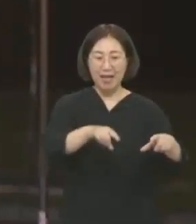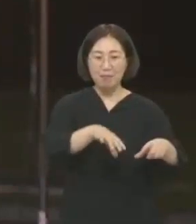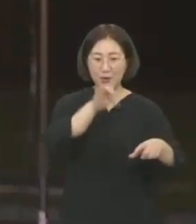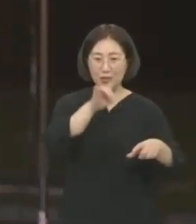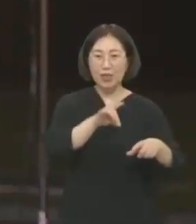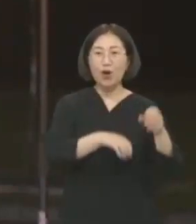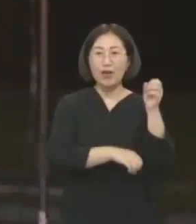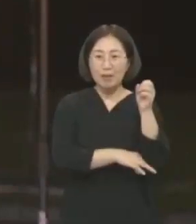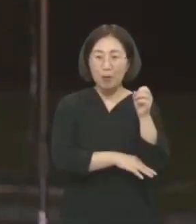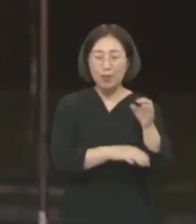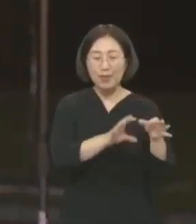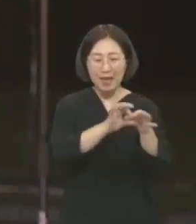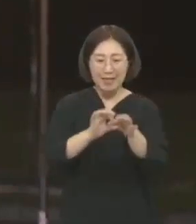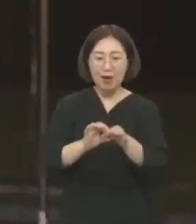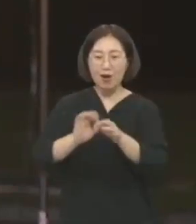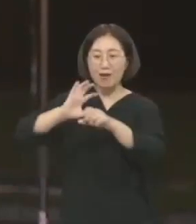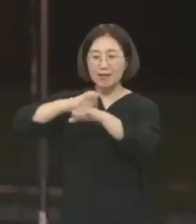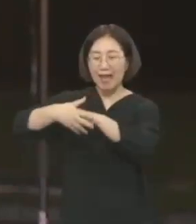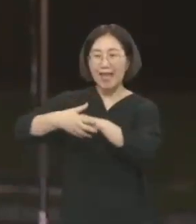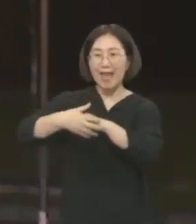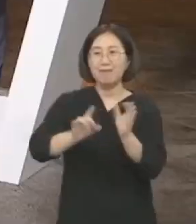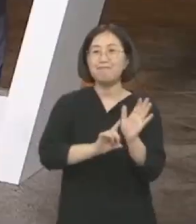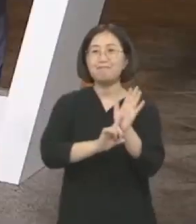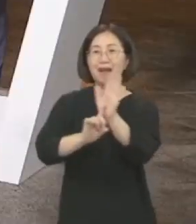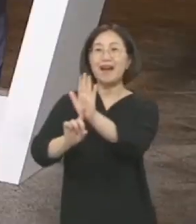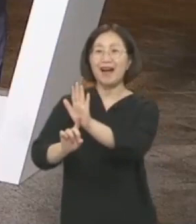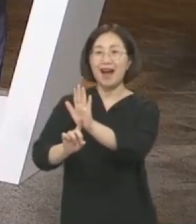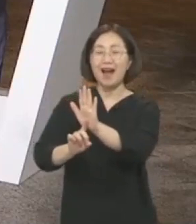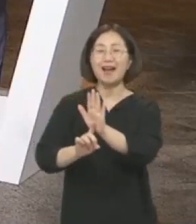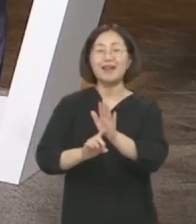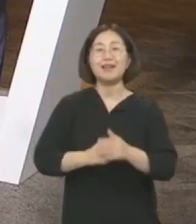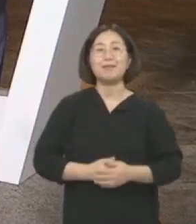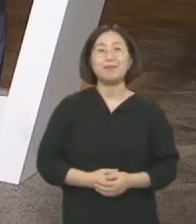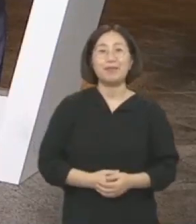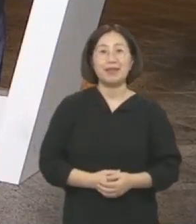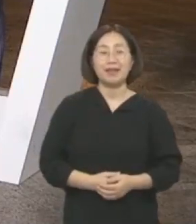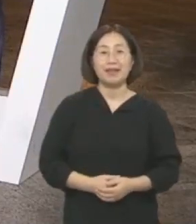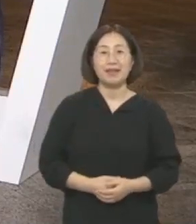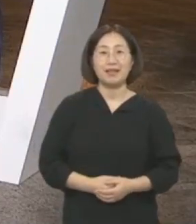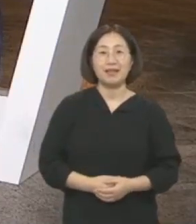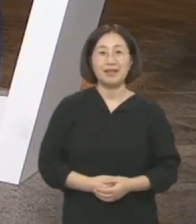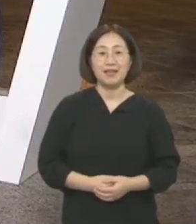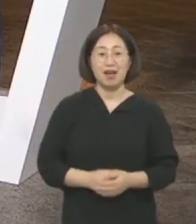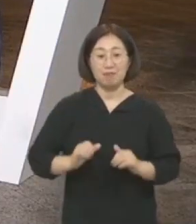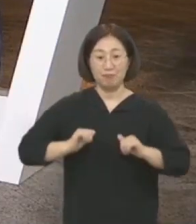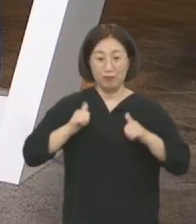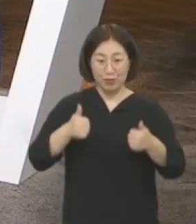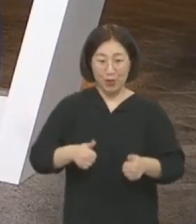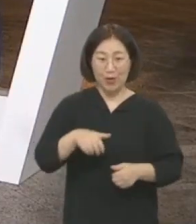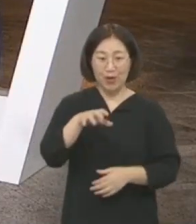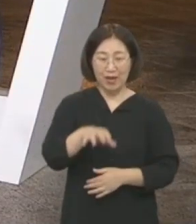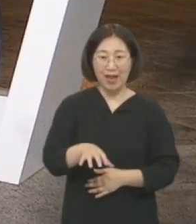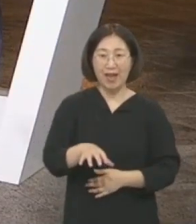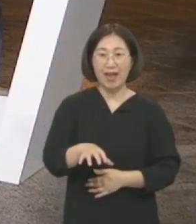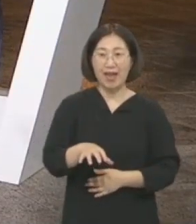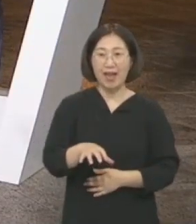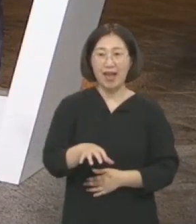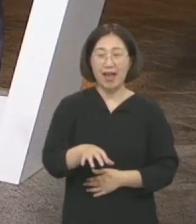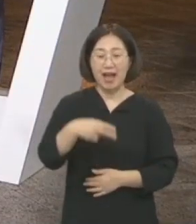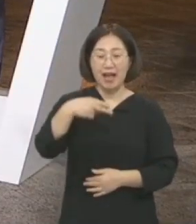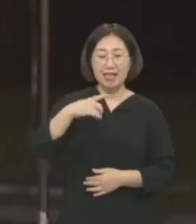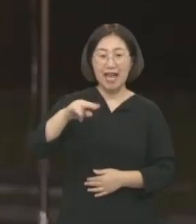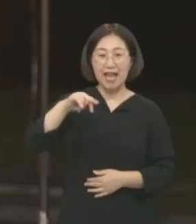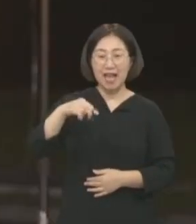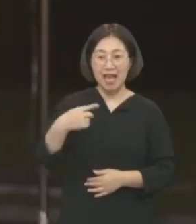글로컬의 주안점을 두고 백제 문화제를 지금 준비했다 이런 말씀 드리고요. 그런 점에서 우리 부여의 태도